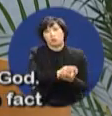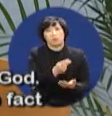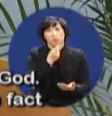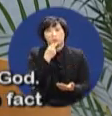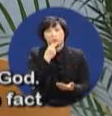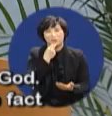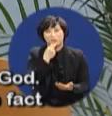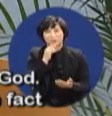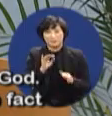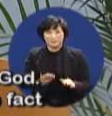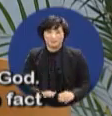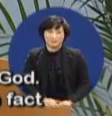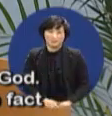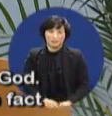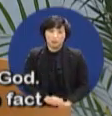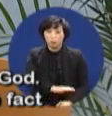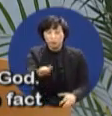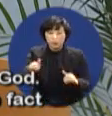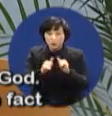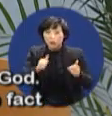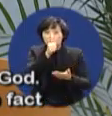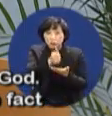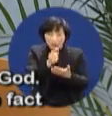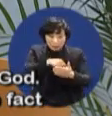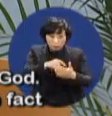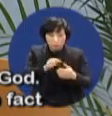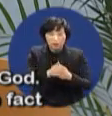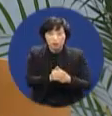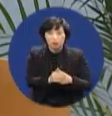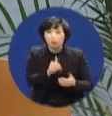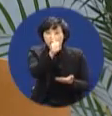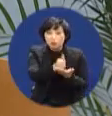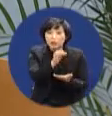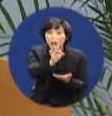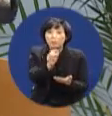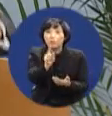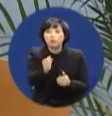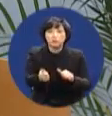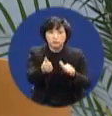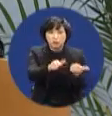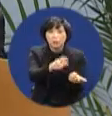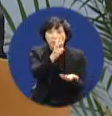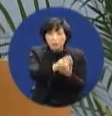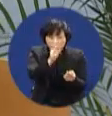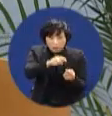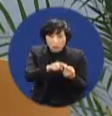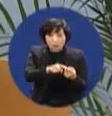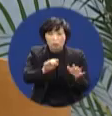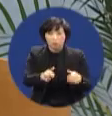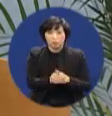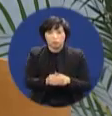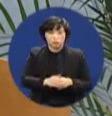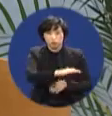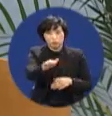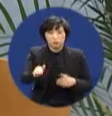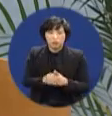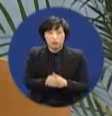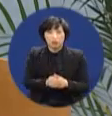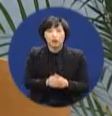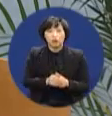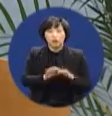없어요. 그러므로 인간은 죄 안에서 죄값은 사망이라는 법대로 그저 받아들이고 죄